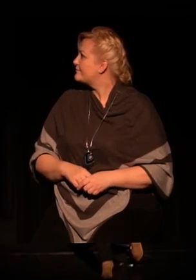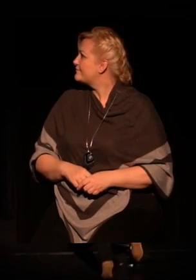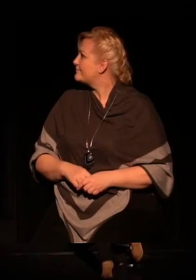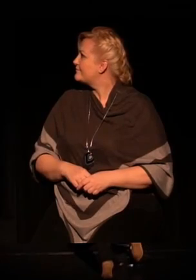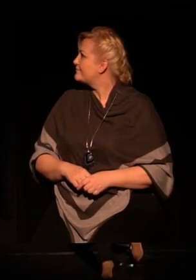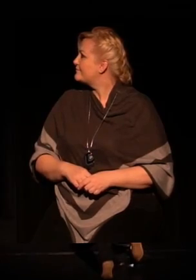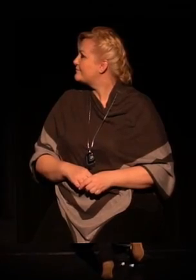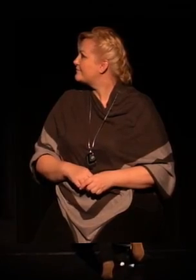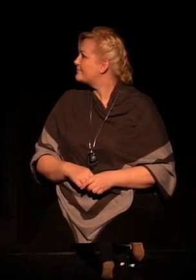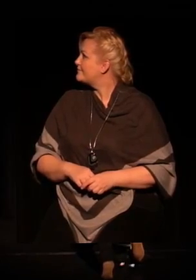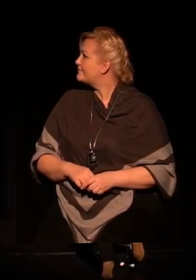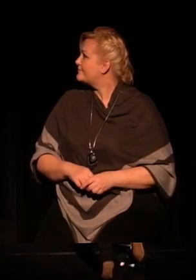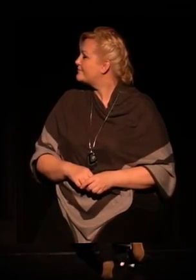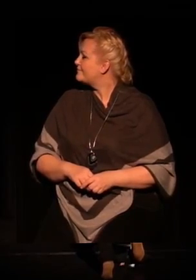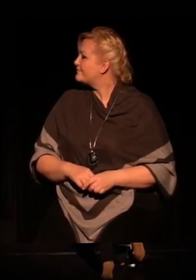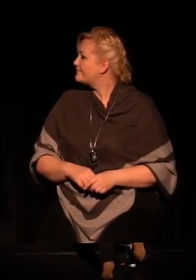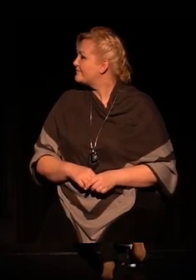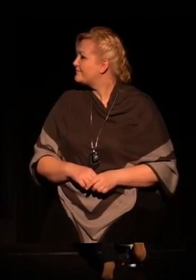Nie mogę złapać oddechu.